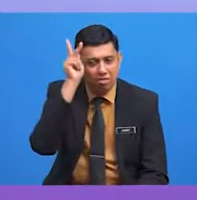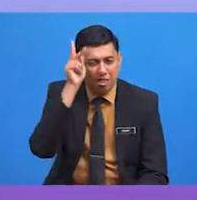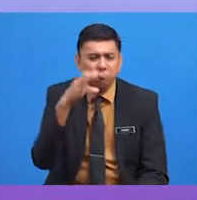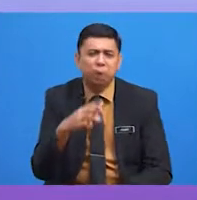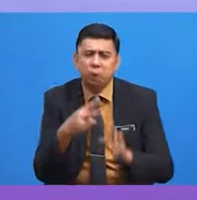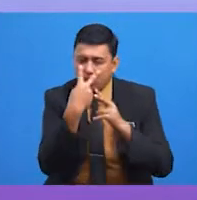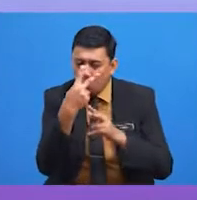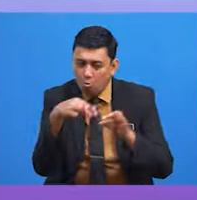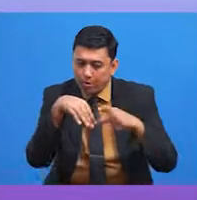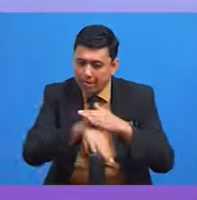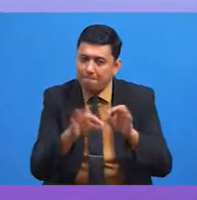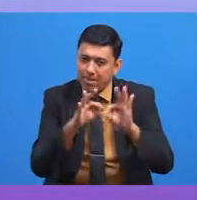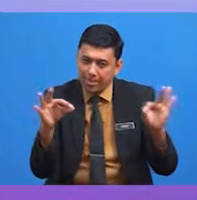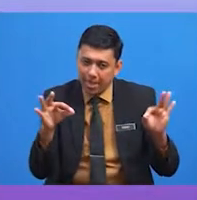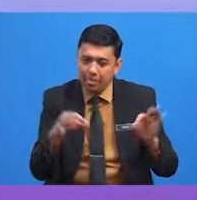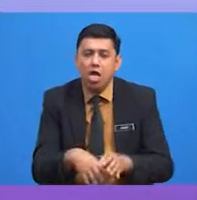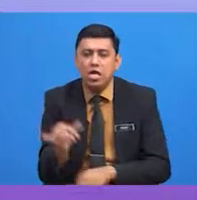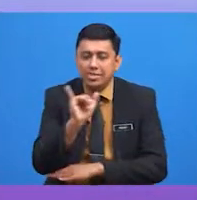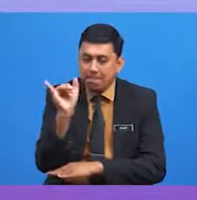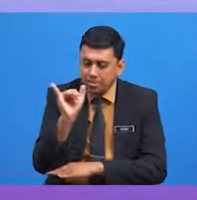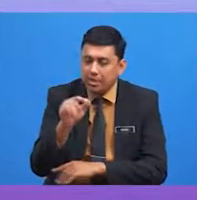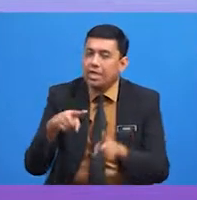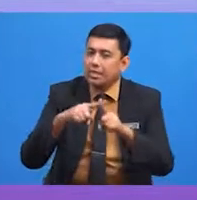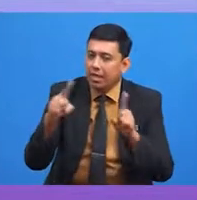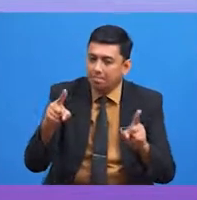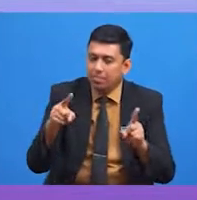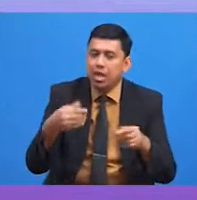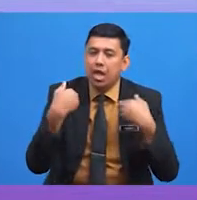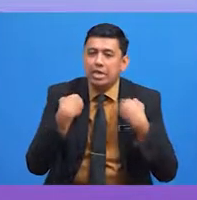Kelantan. Hang nak pergi mana? Kedah.